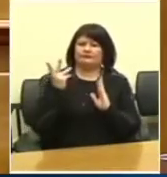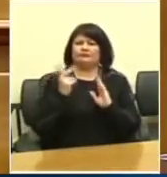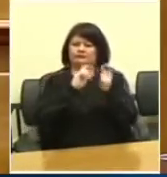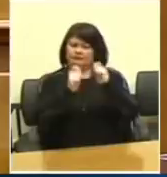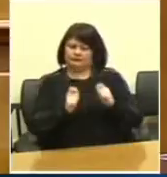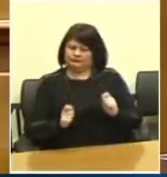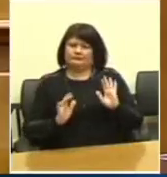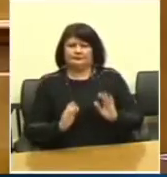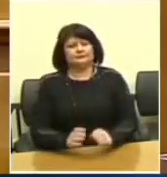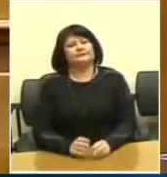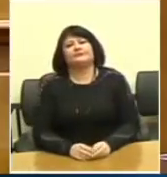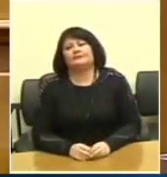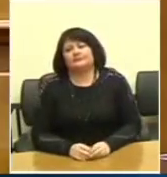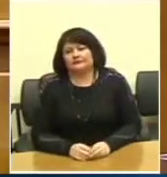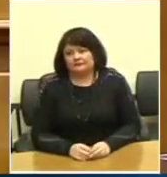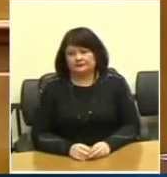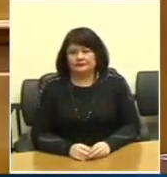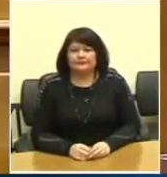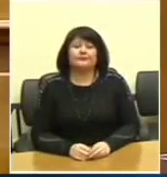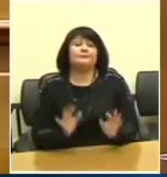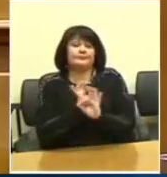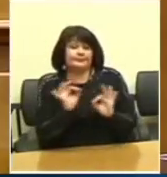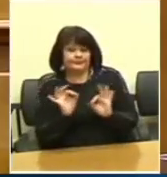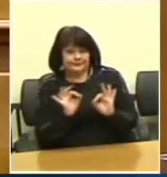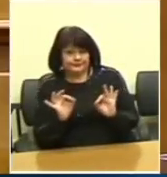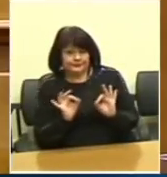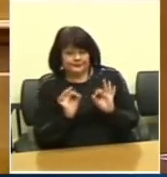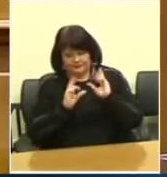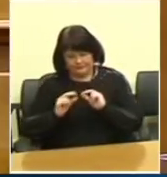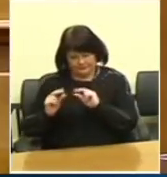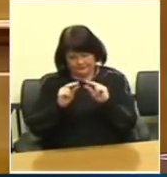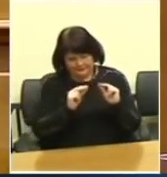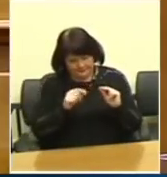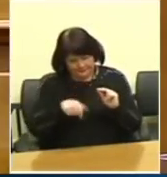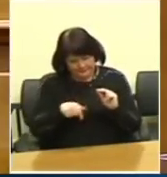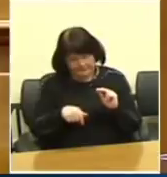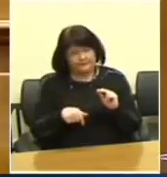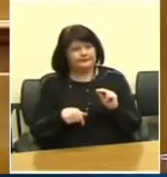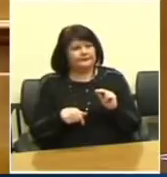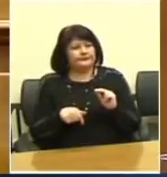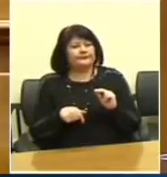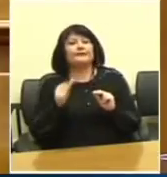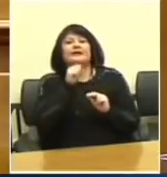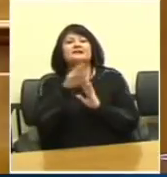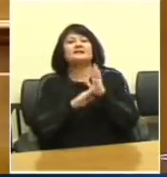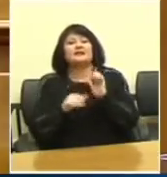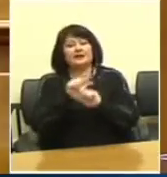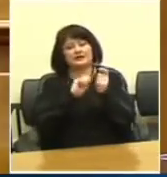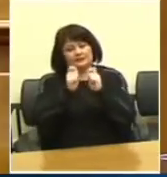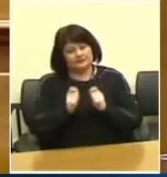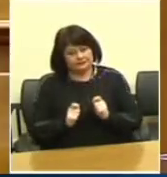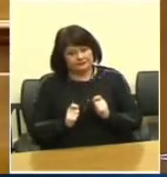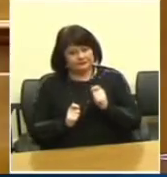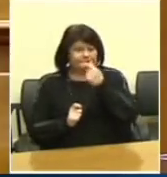Είναι δεδομένο λοιπόν ότι η συζήτηση για τη συνταγματική αναθεώρηση, παρότι